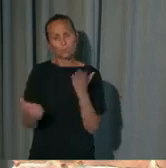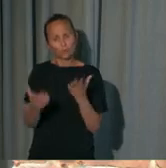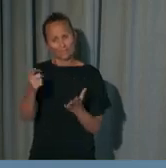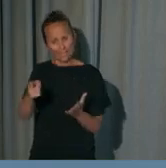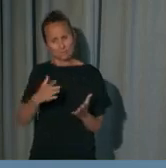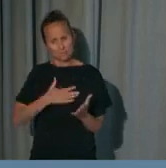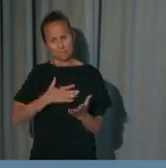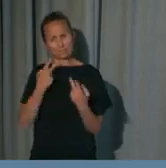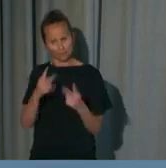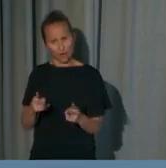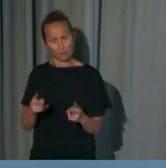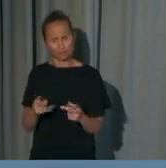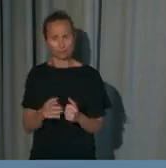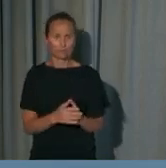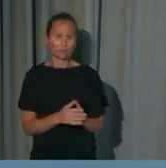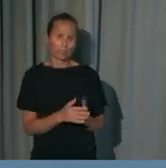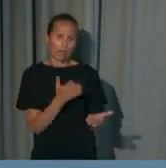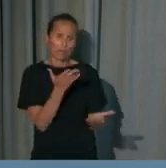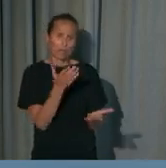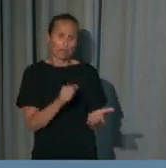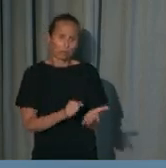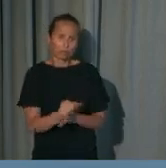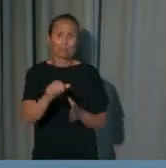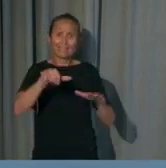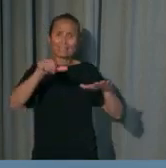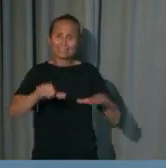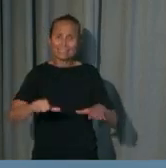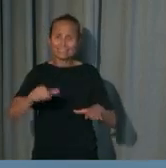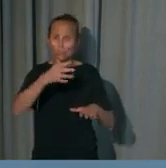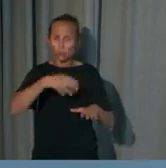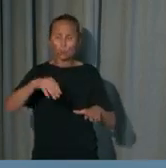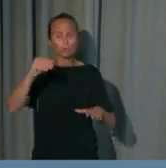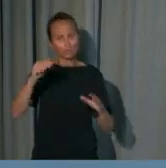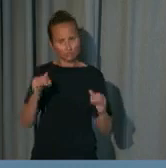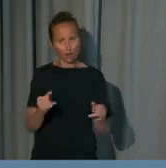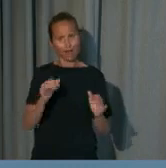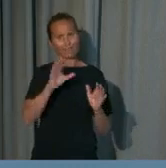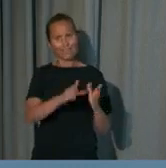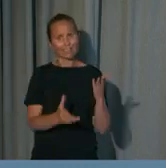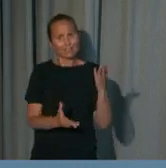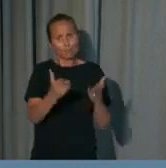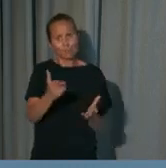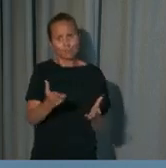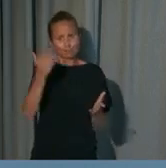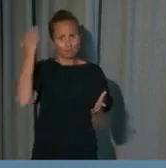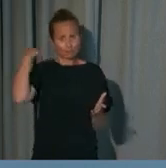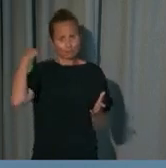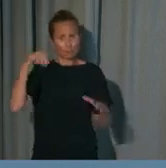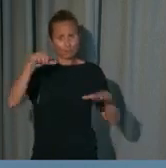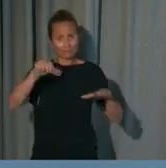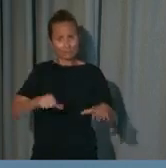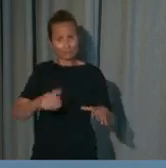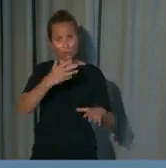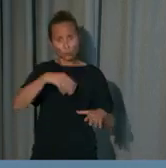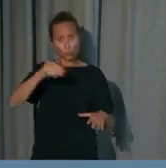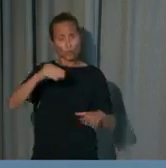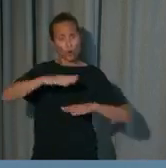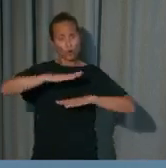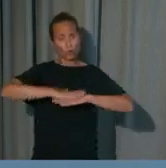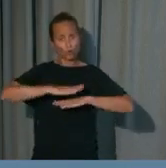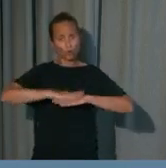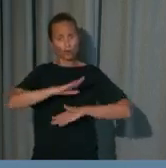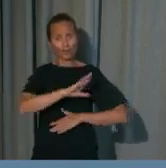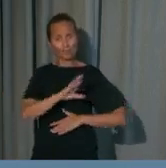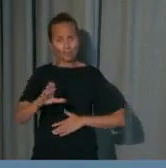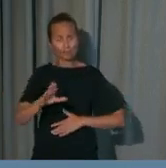trusselvurderingen. Ja, den ble lagt frem 16. juni. Det var det som var deres vurdering da. Grunnlaget det var gjort